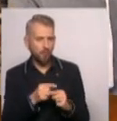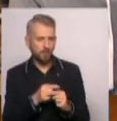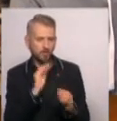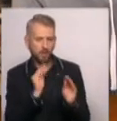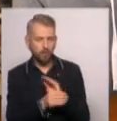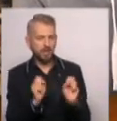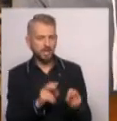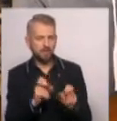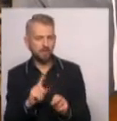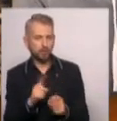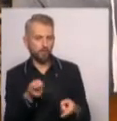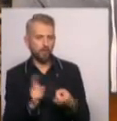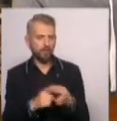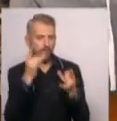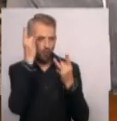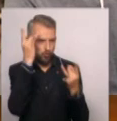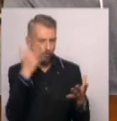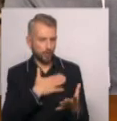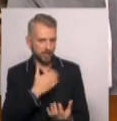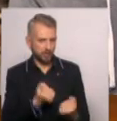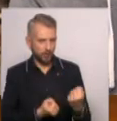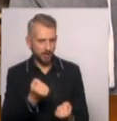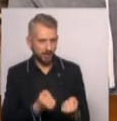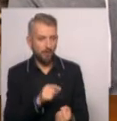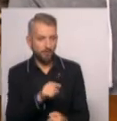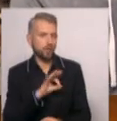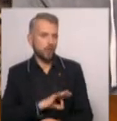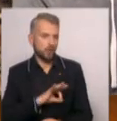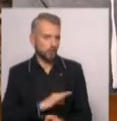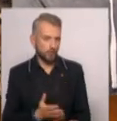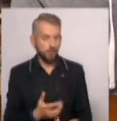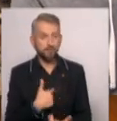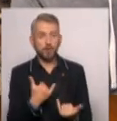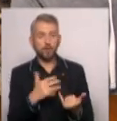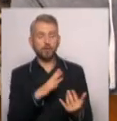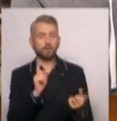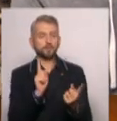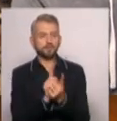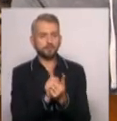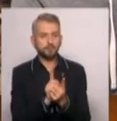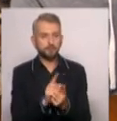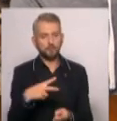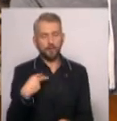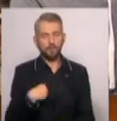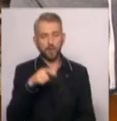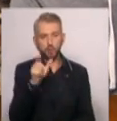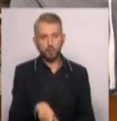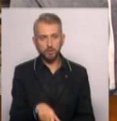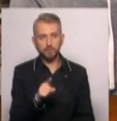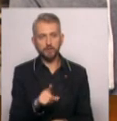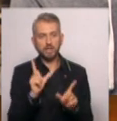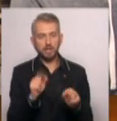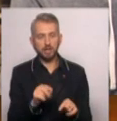які пов'язані з культурою деяких наших водіїв, він користується. Я сьогодні зустрів француза, який їхав